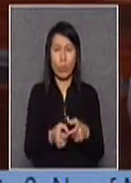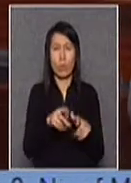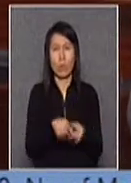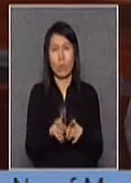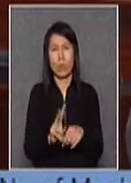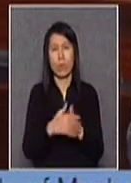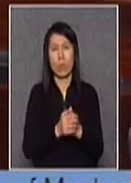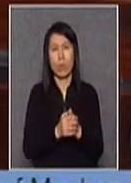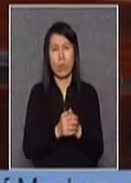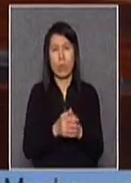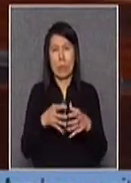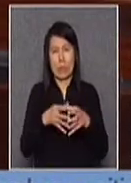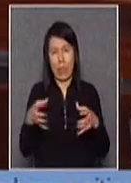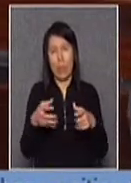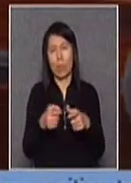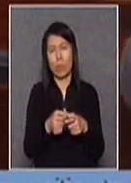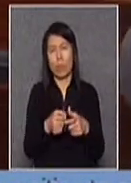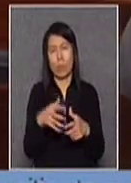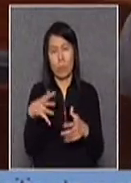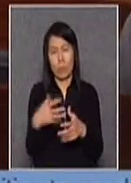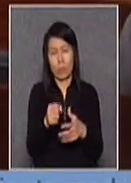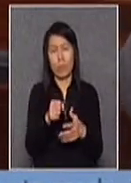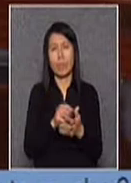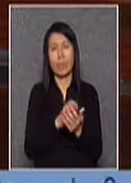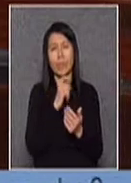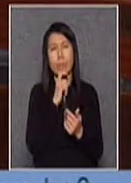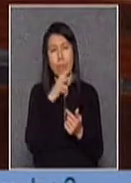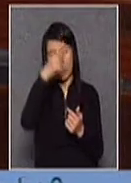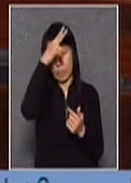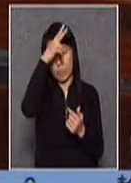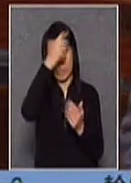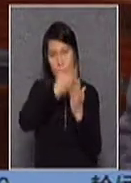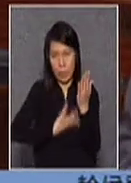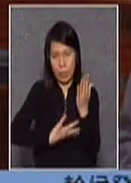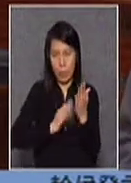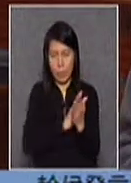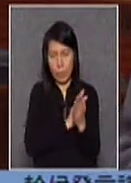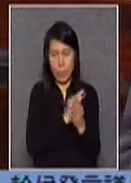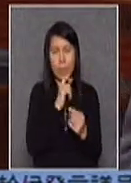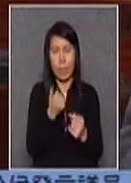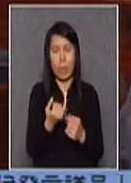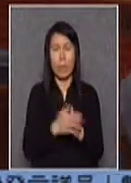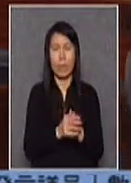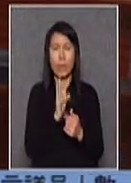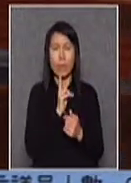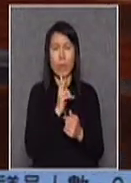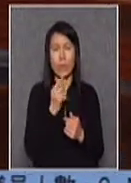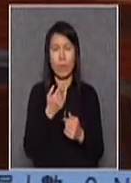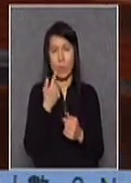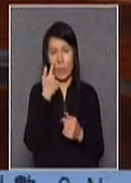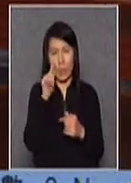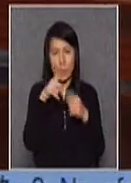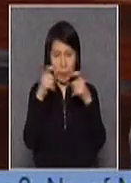這個的大財團擁有，這個是政府政策的偏頗，是吧？譬如新城，大家都知